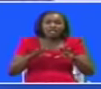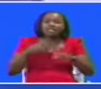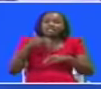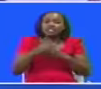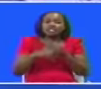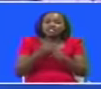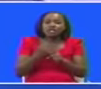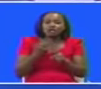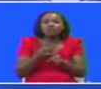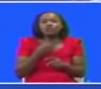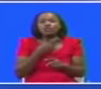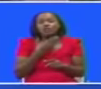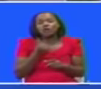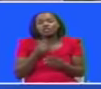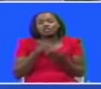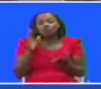madoctors.